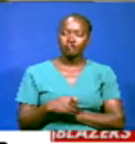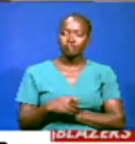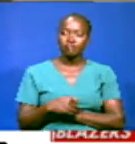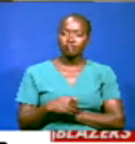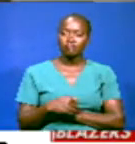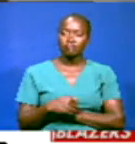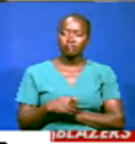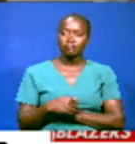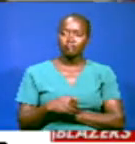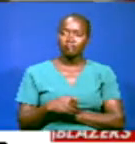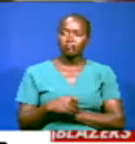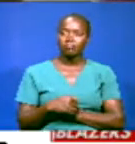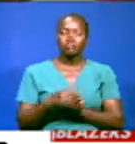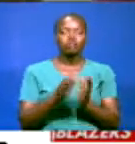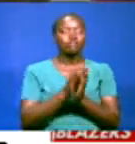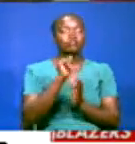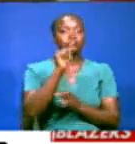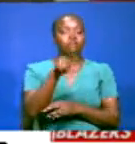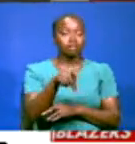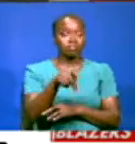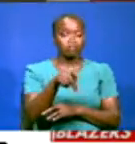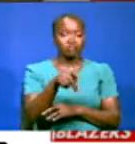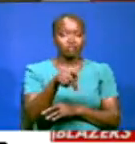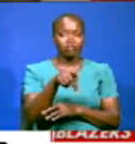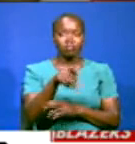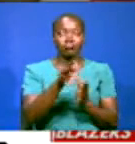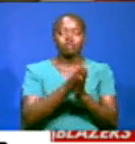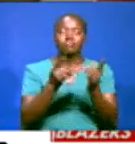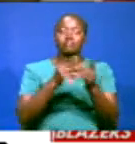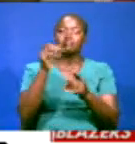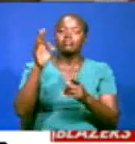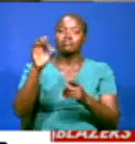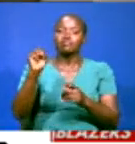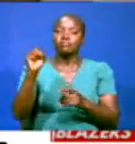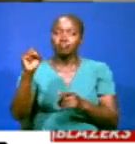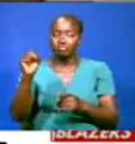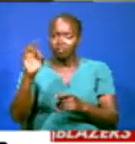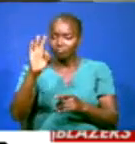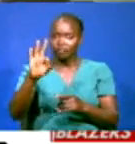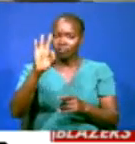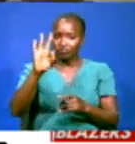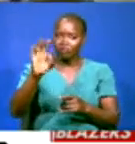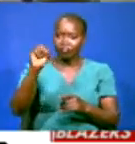Wakati wa huo, timu ya Administration Police ililemea Kenya Forest Service seti 3-2.